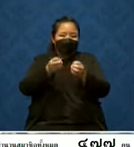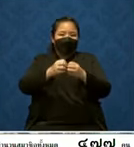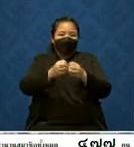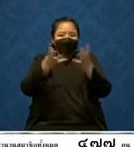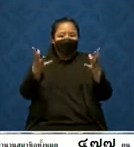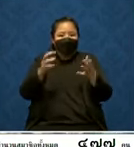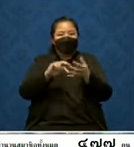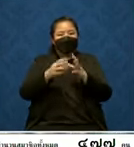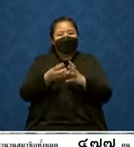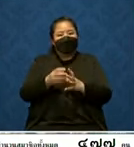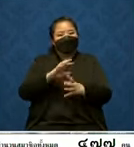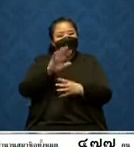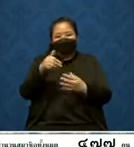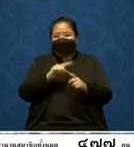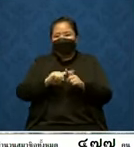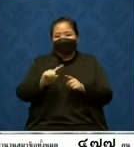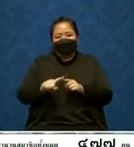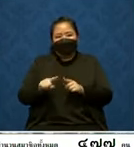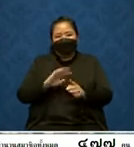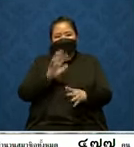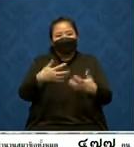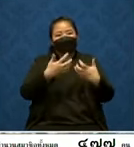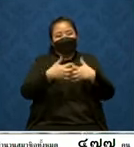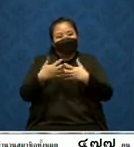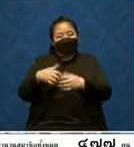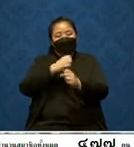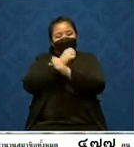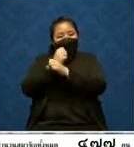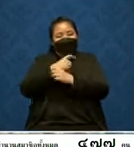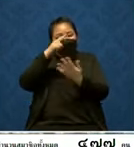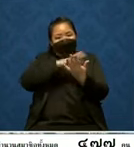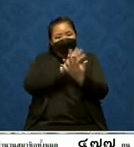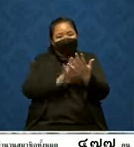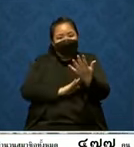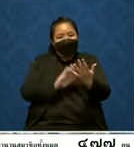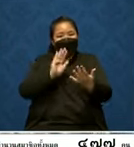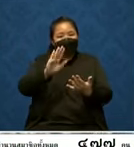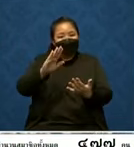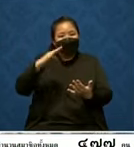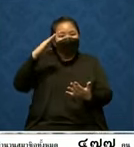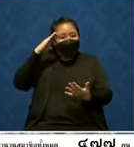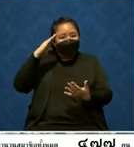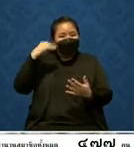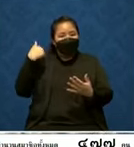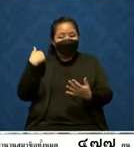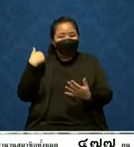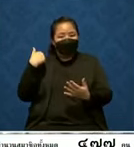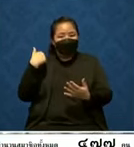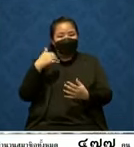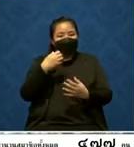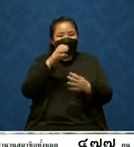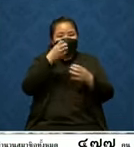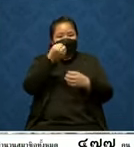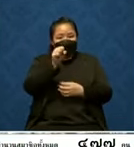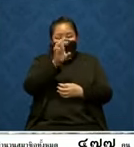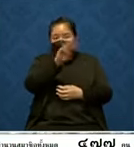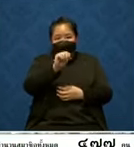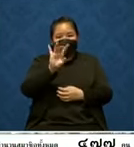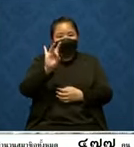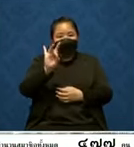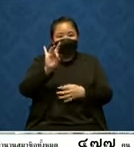ใหญ่ต่างๆปัจจุบันจำนวนโรงงานอุตสาหกรรมป้องกันประเทศในสังกัดกระทรวงกลาโหมมีจำนวนถึง48แห่งอยู่